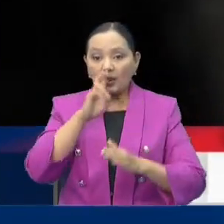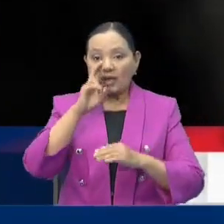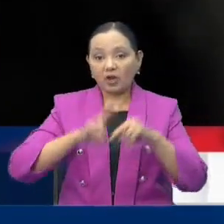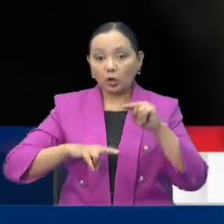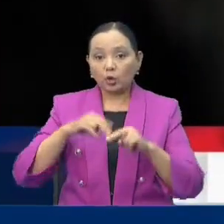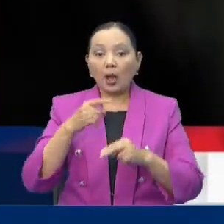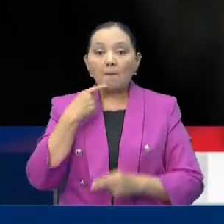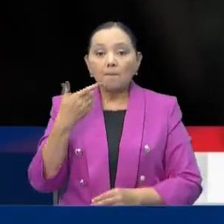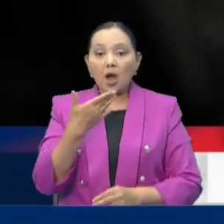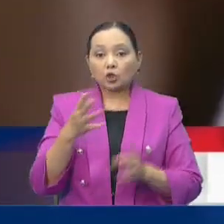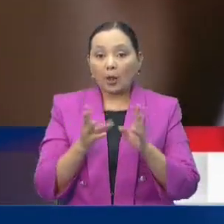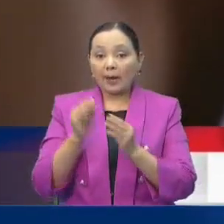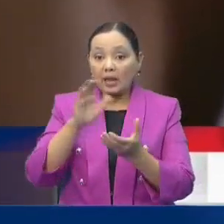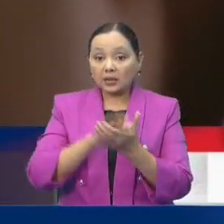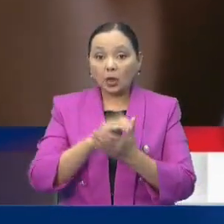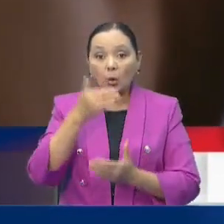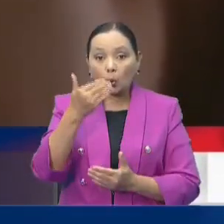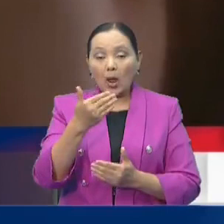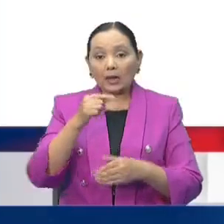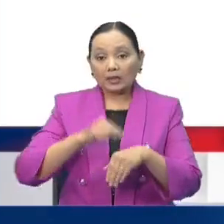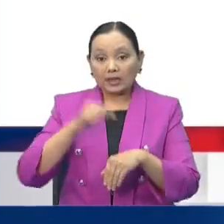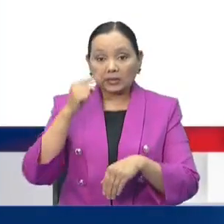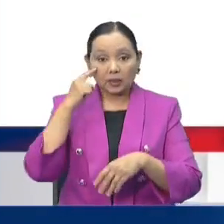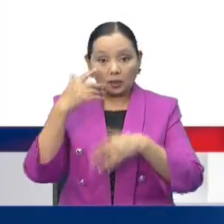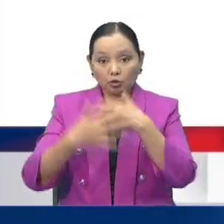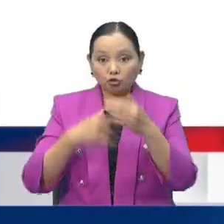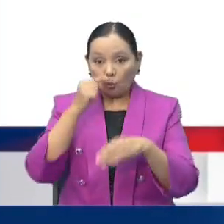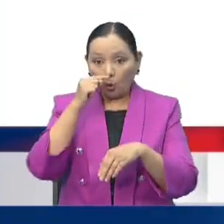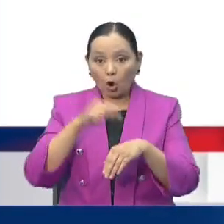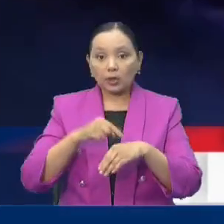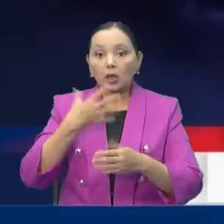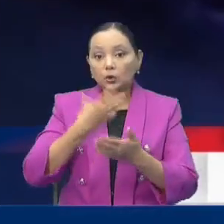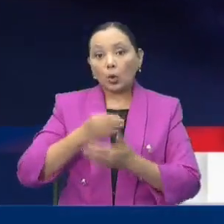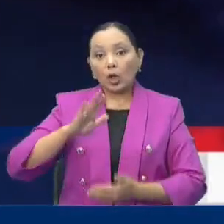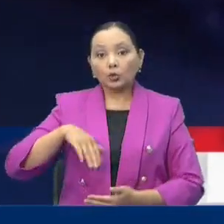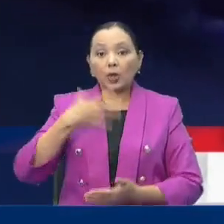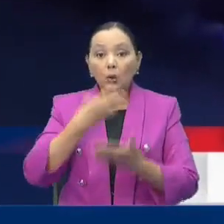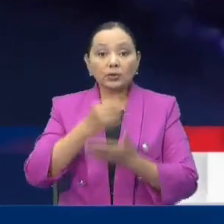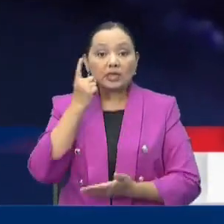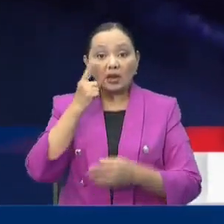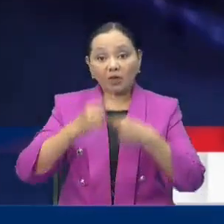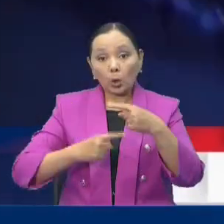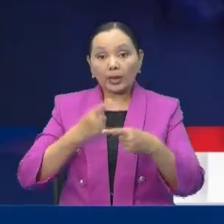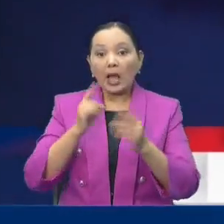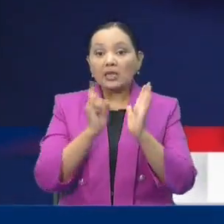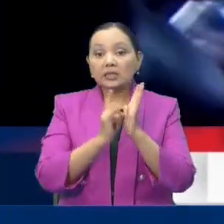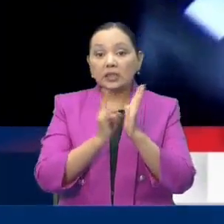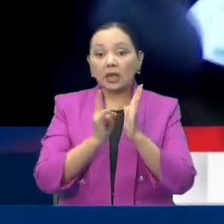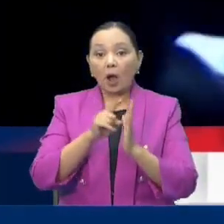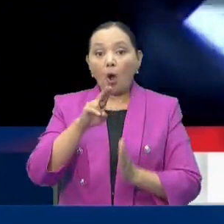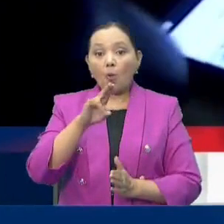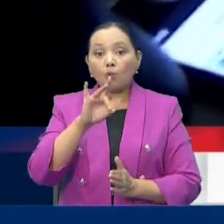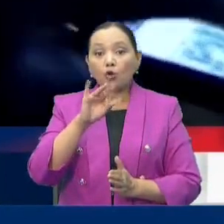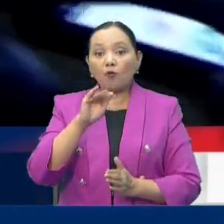chorlovchi ma'ruzalari bilan tanishib, ularning ta'siriga tushib qoladi. So'ngra o'zining mobil telefoni orqali Instagram tarmog'ida profil